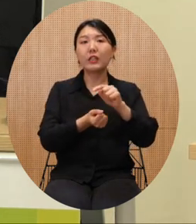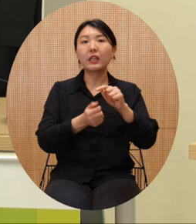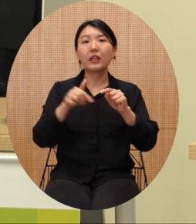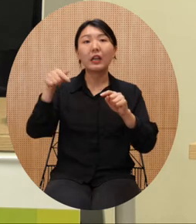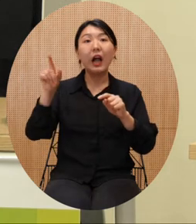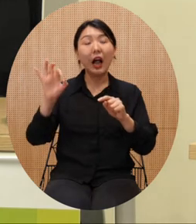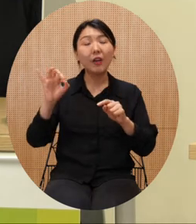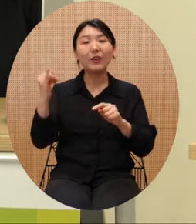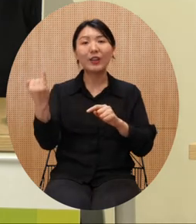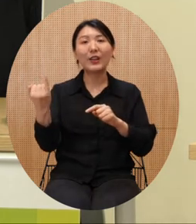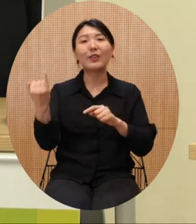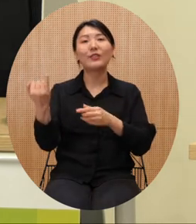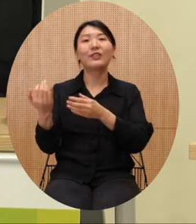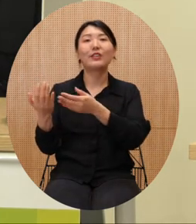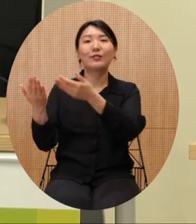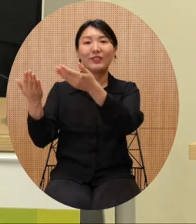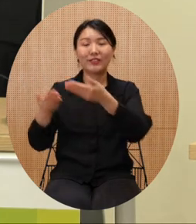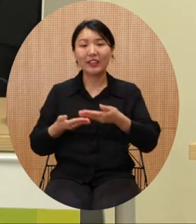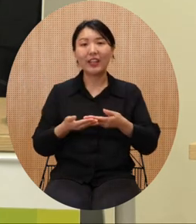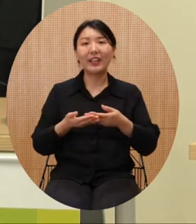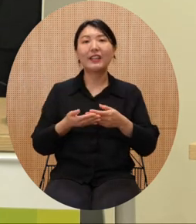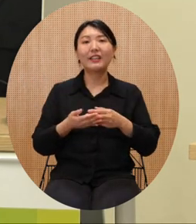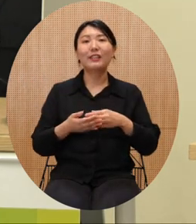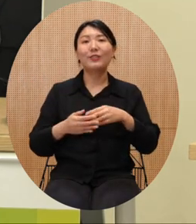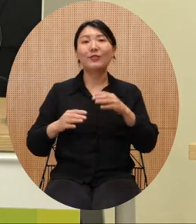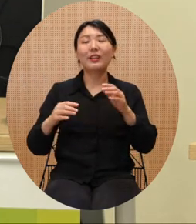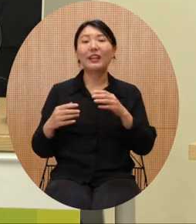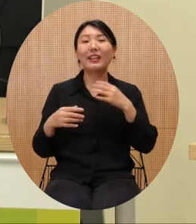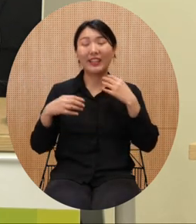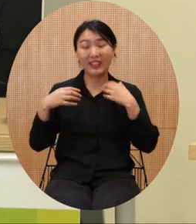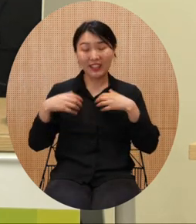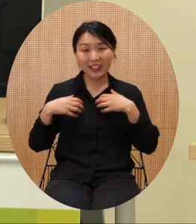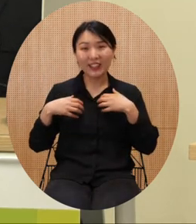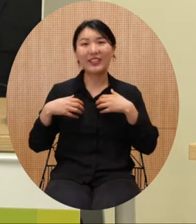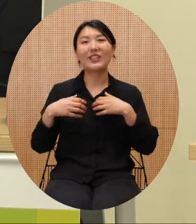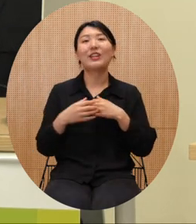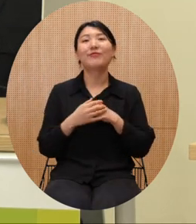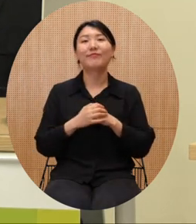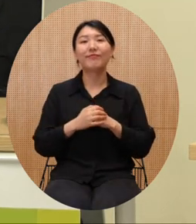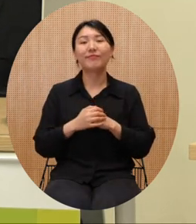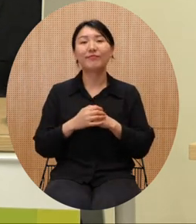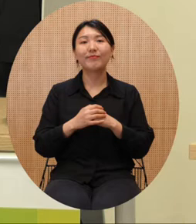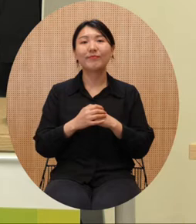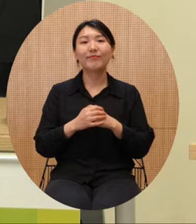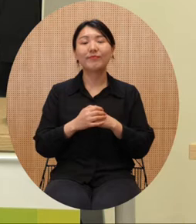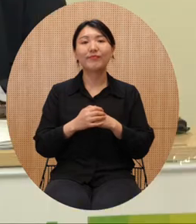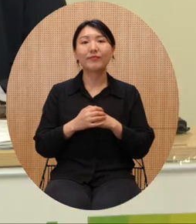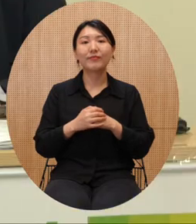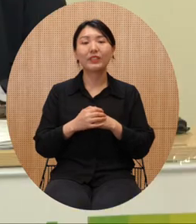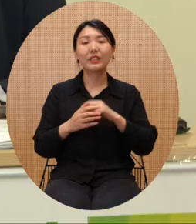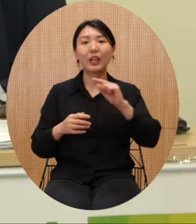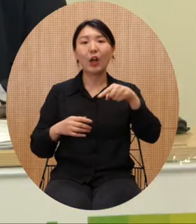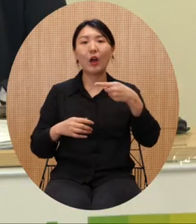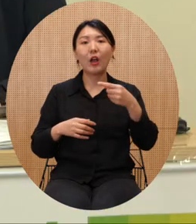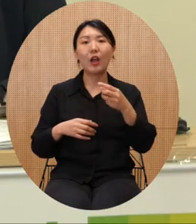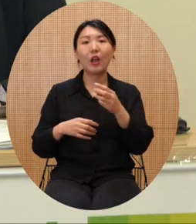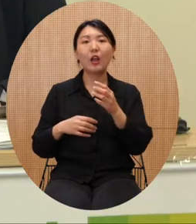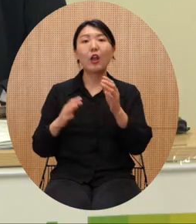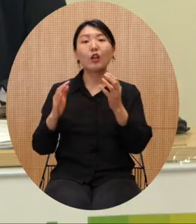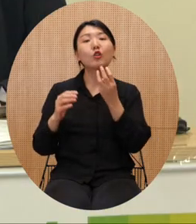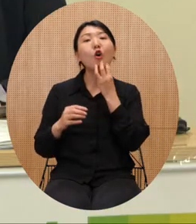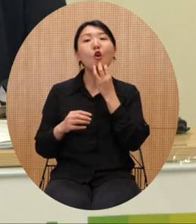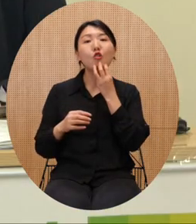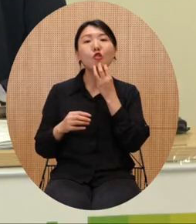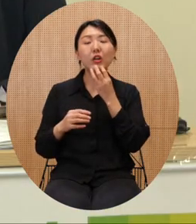오셨습니다. 안녕하세요. 반갑습니다. 네. 반갑습니다. 예, 그리고 서울사이버대학교의